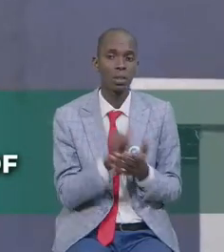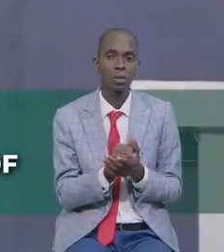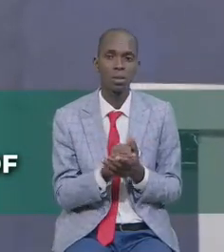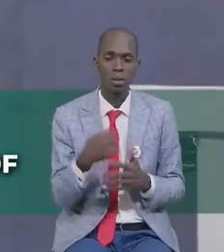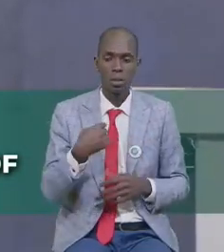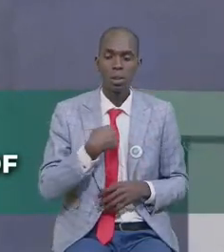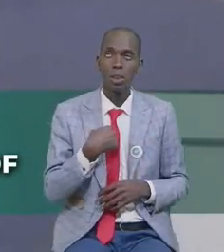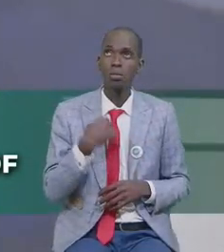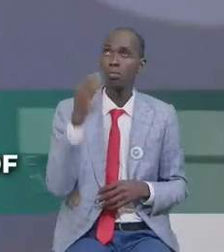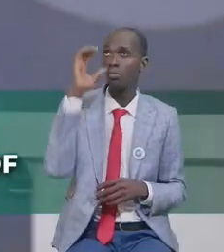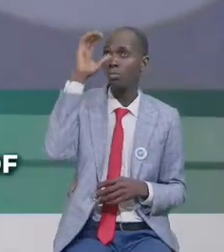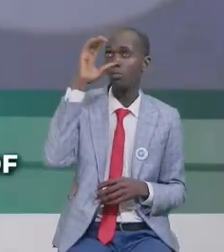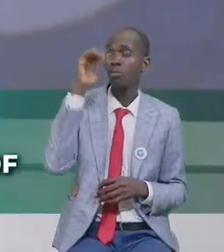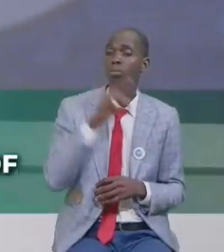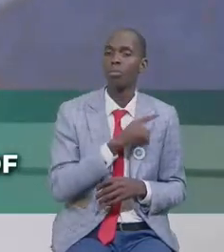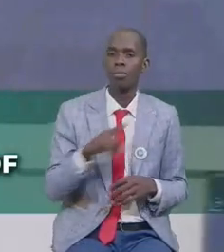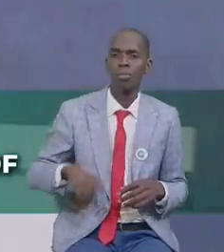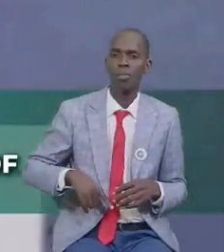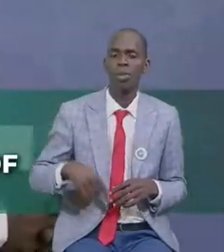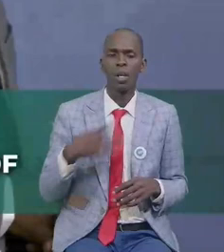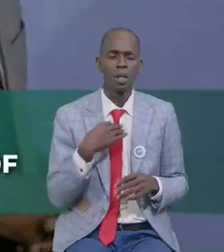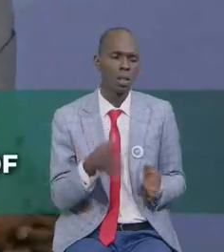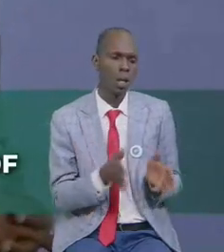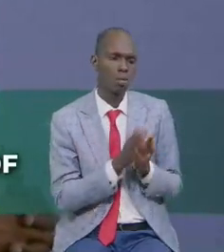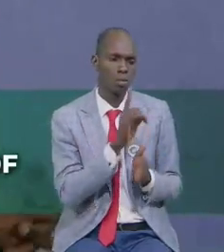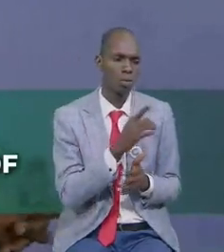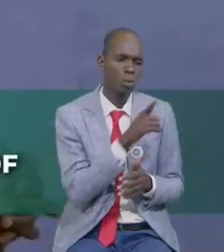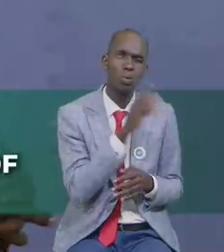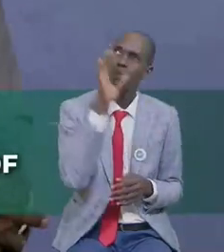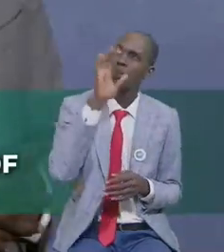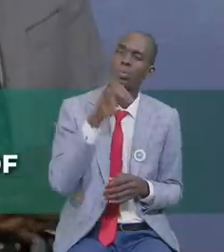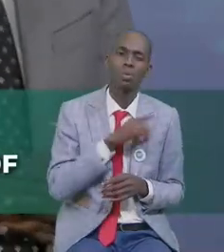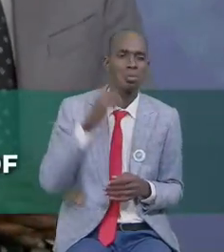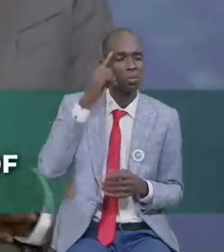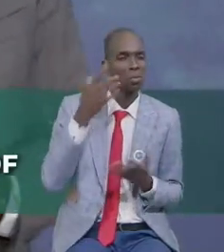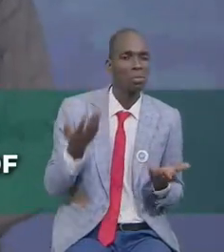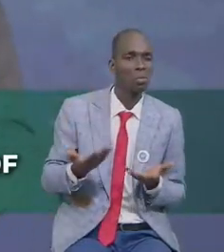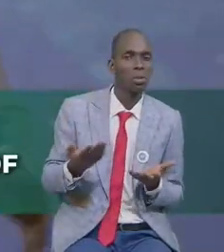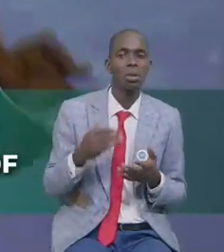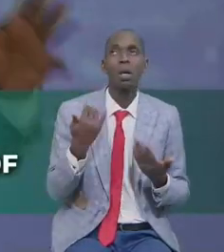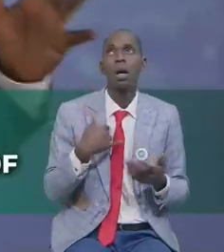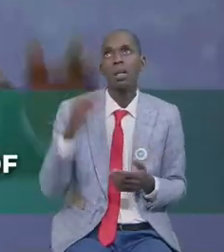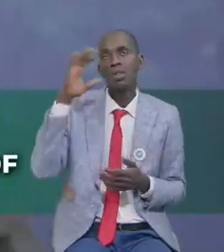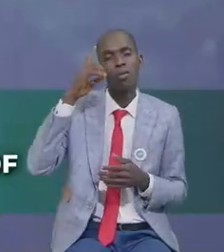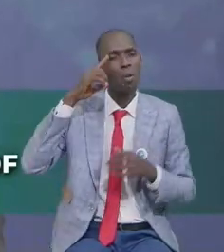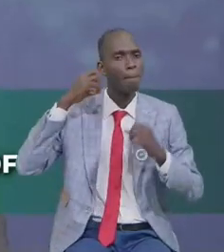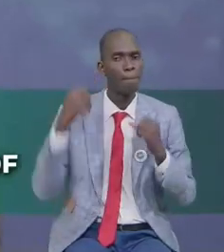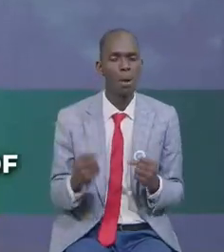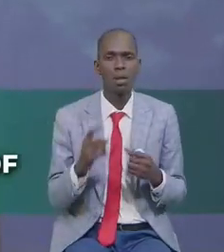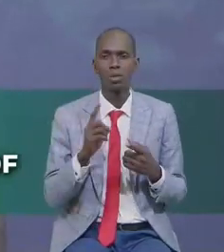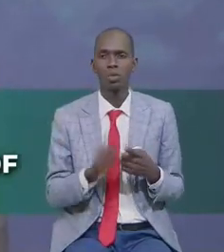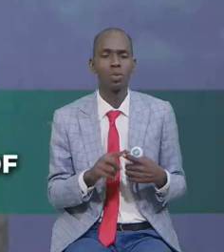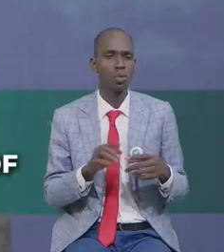le Seigneur. J'ai dit, pourquoi est-ce que tu cherches le Seigneur? Il dit, j'ai cherché la puissance pour accomplir